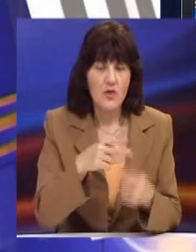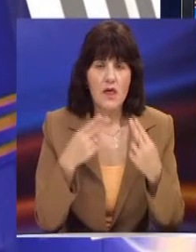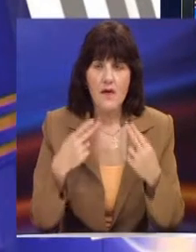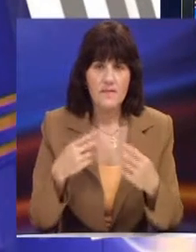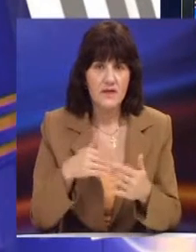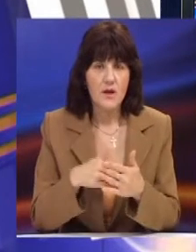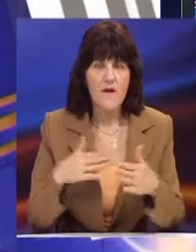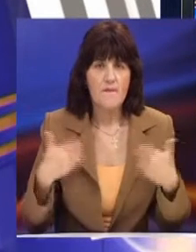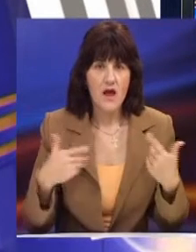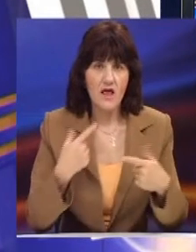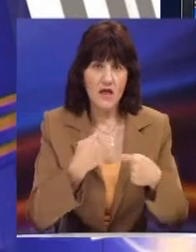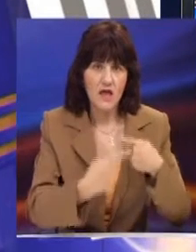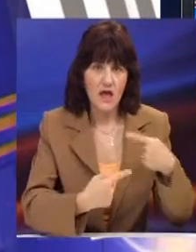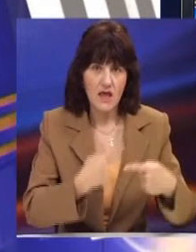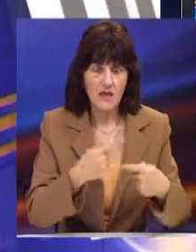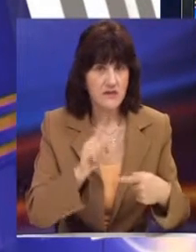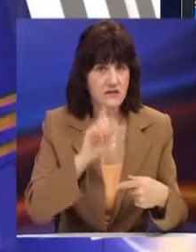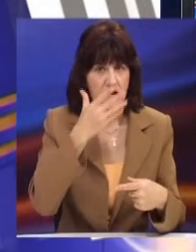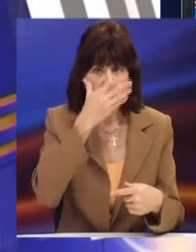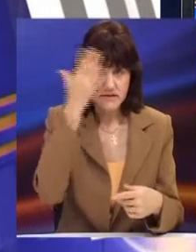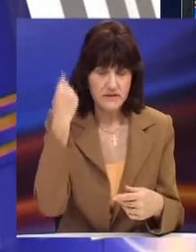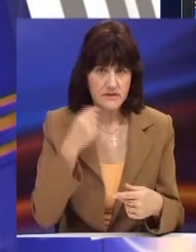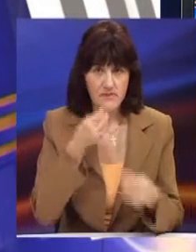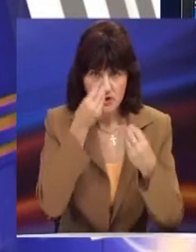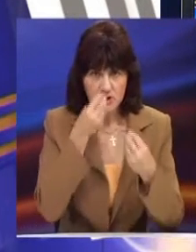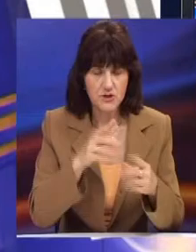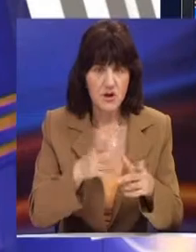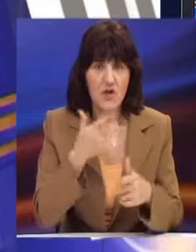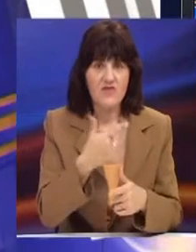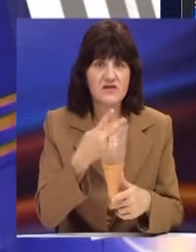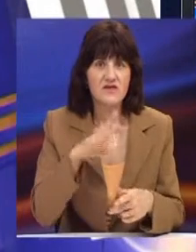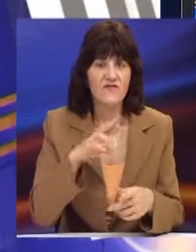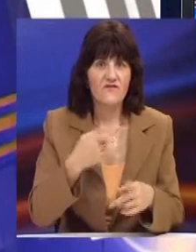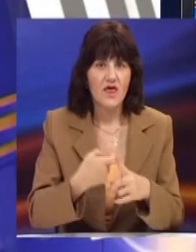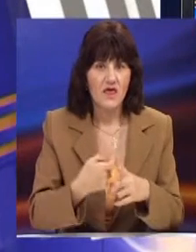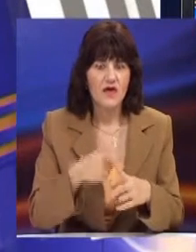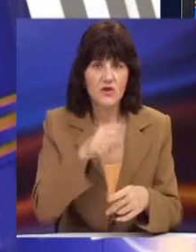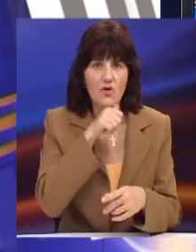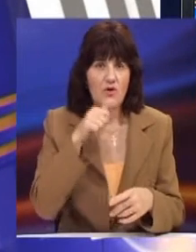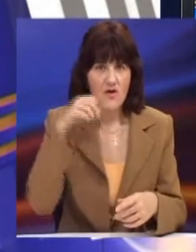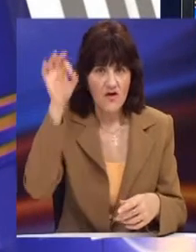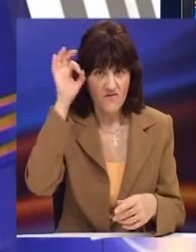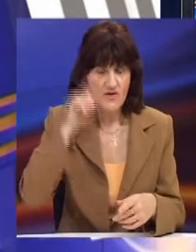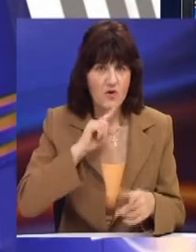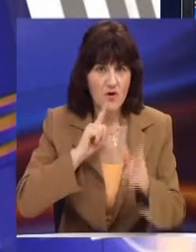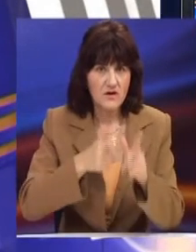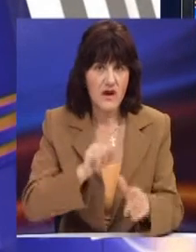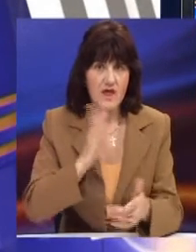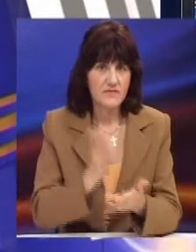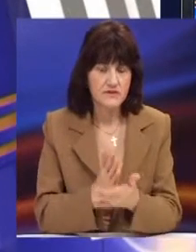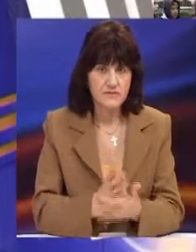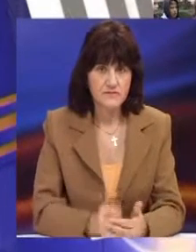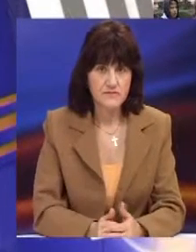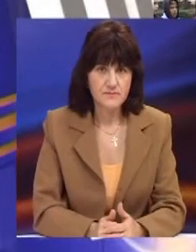je bitno da mlade generacije ne zaborave najveće zlo 20. veka – fašizam, koji nikada više ne sme da se